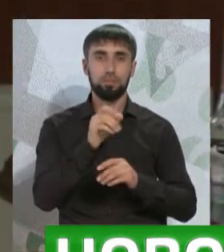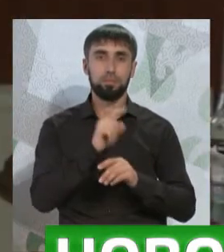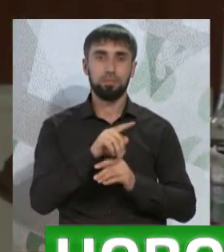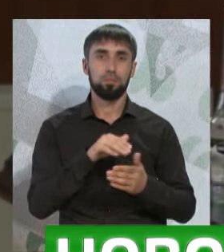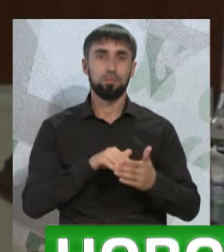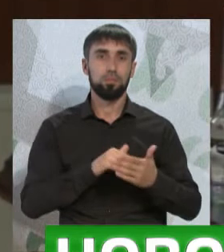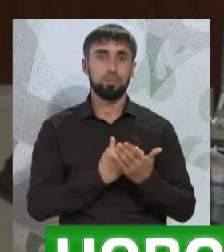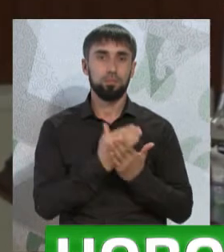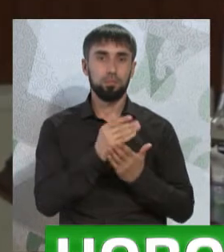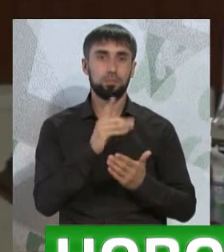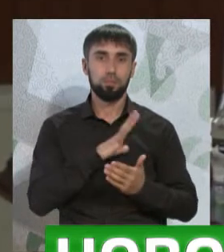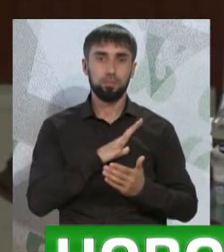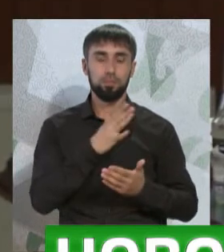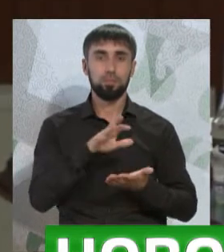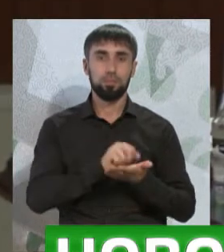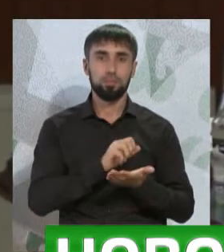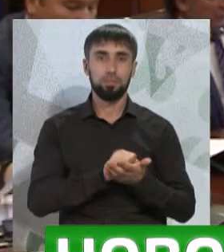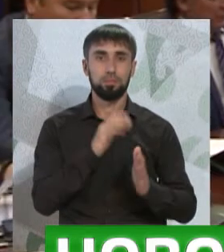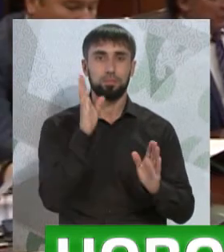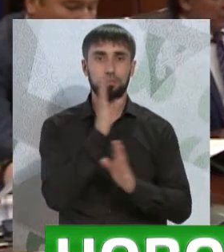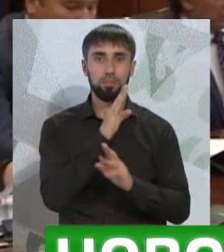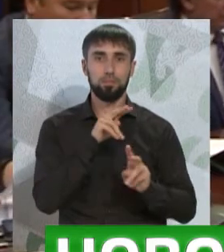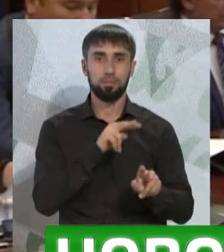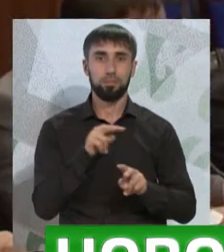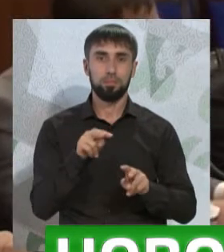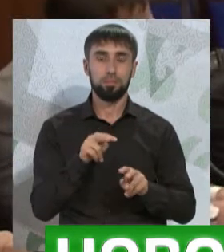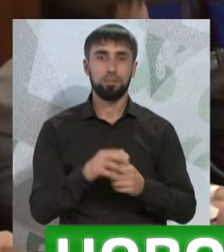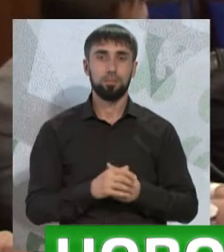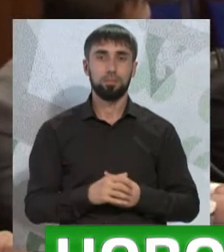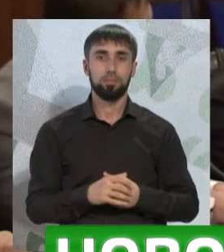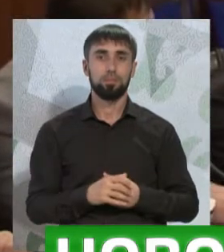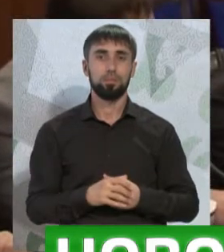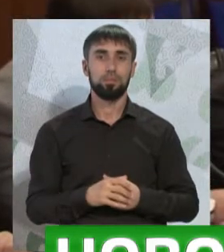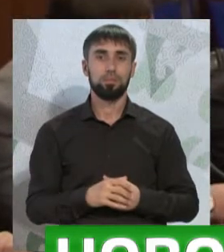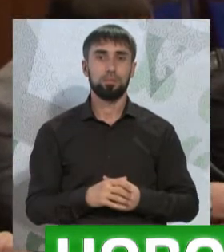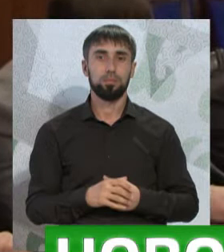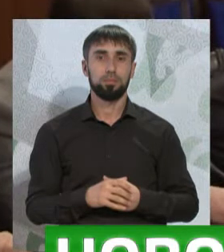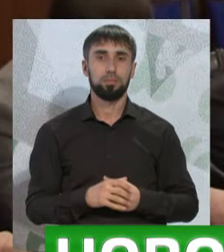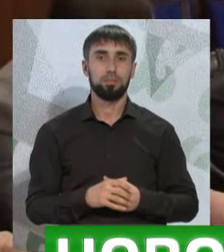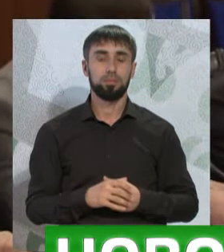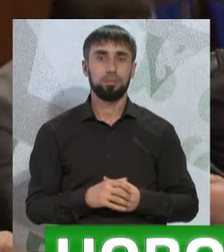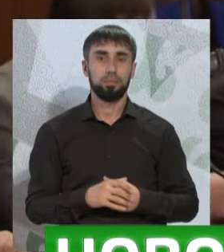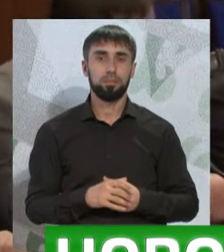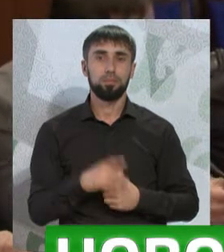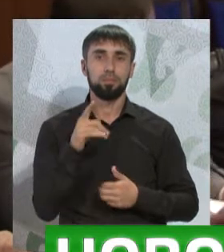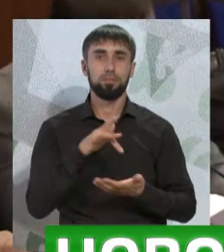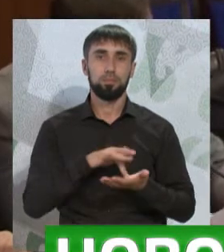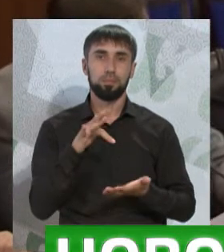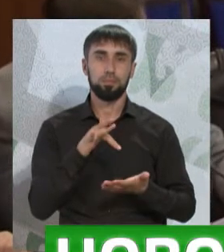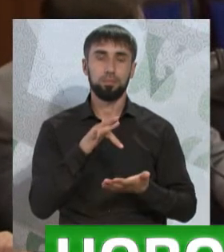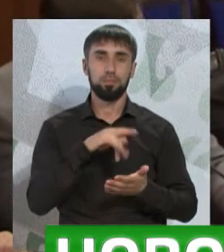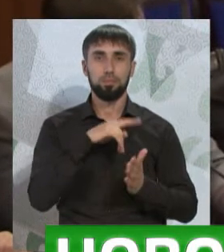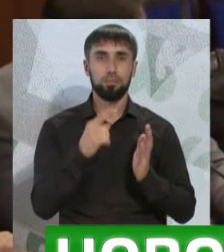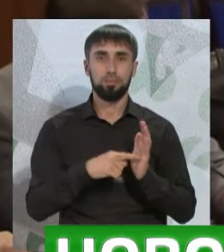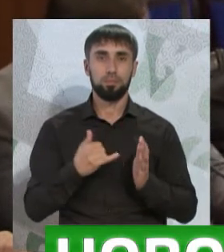усилить деятельность по осуществлению экологического надзора. Действительно, очень сильно это хочется. Это центральный вопрос в нашей жизни, вы знаете, у